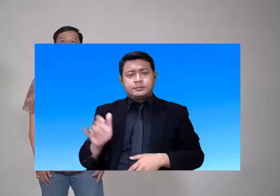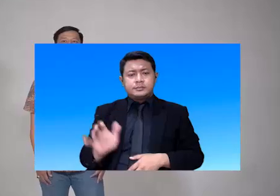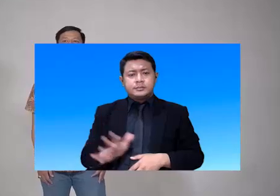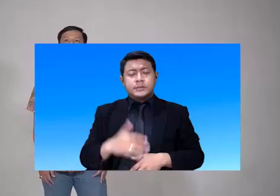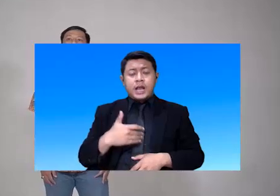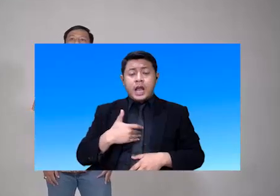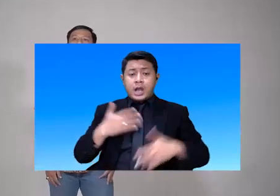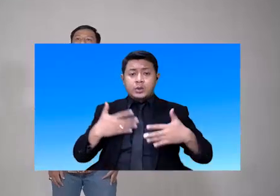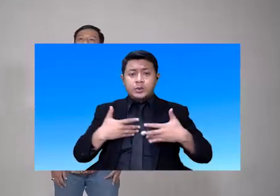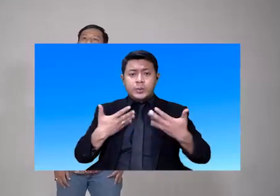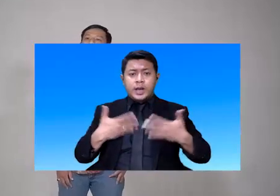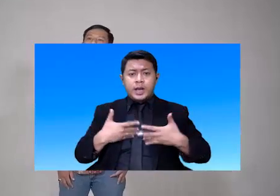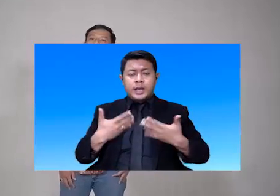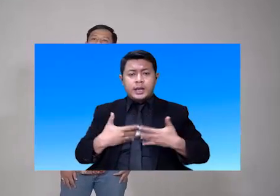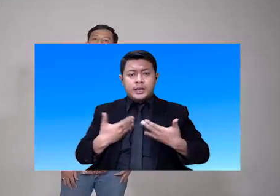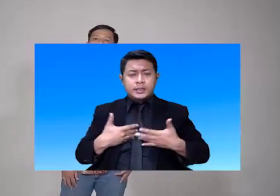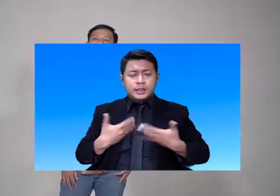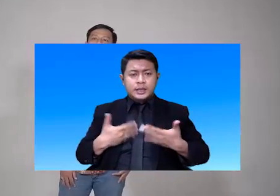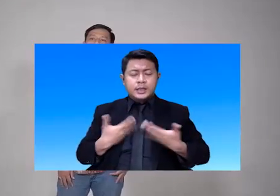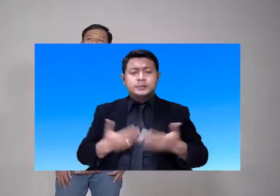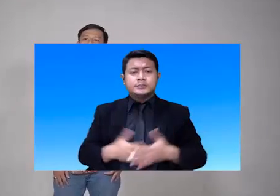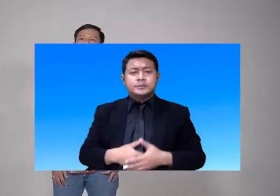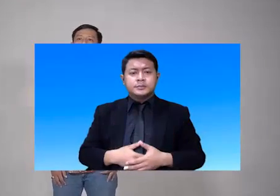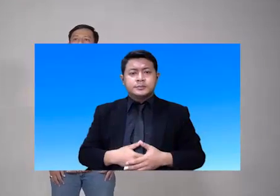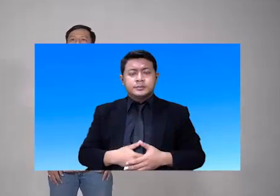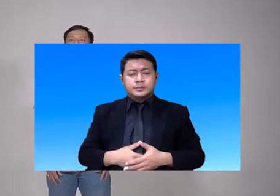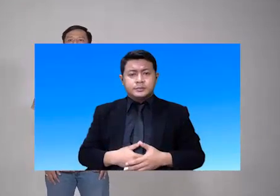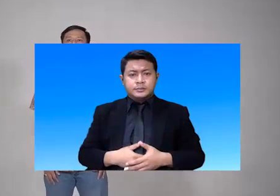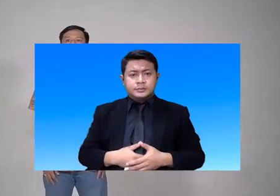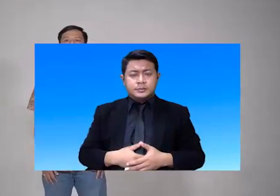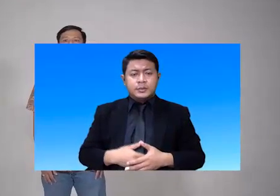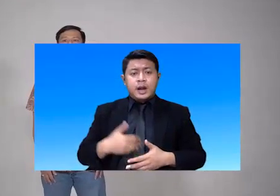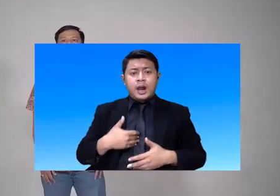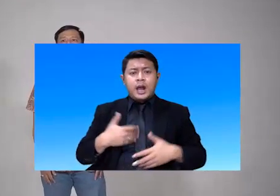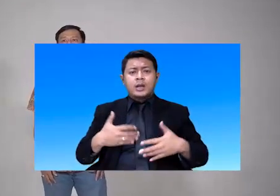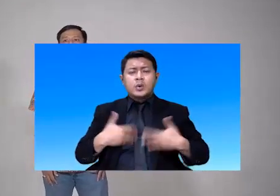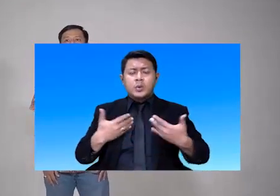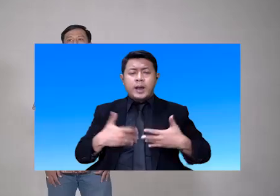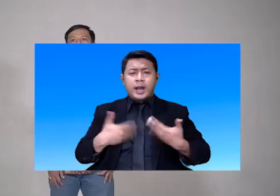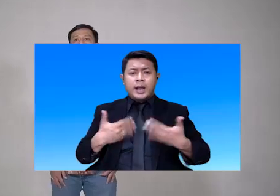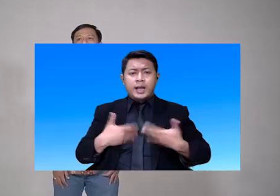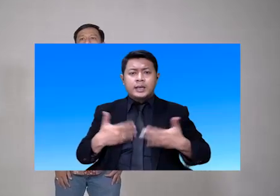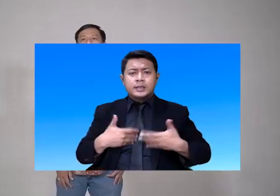bunga beraneka, bersatulah kita semua.